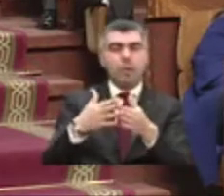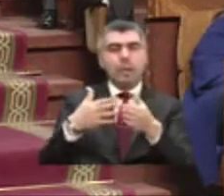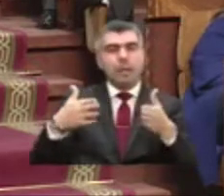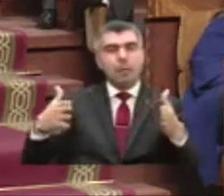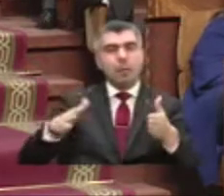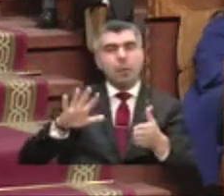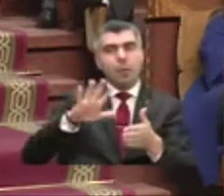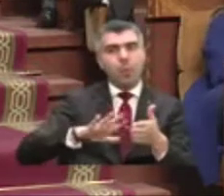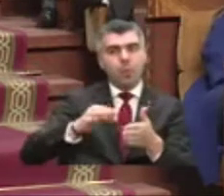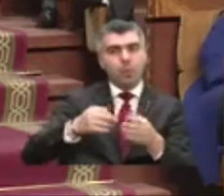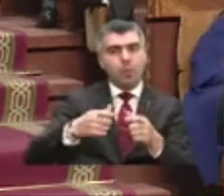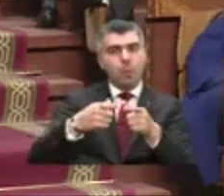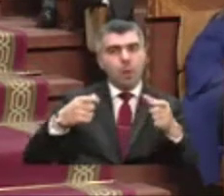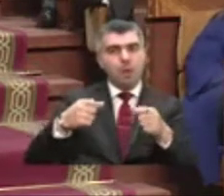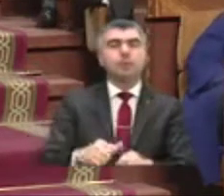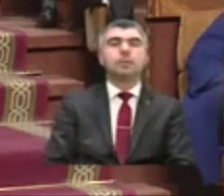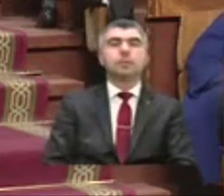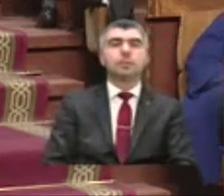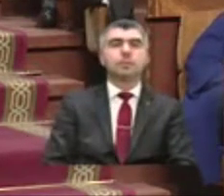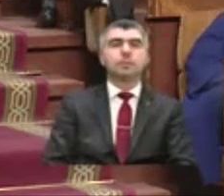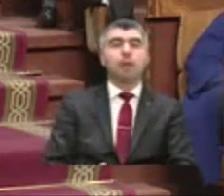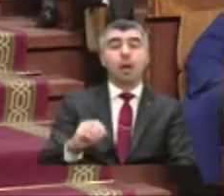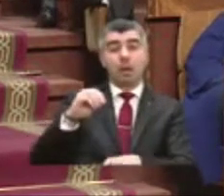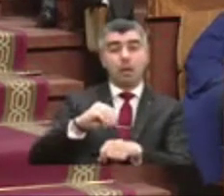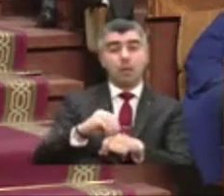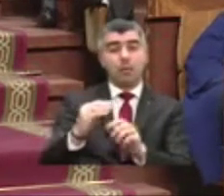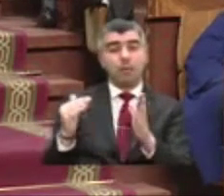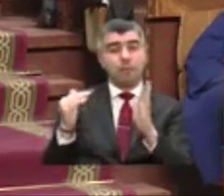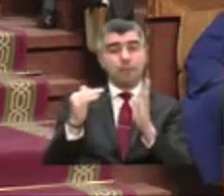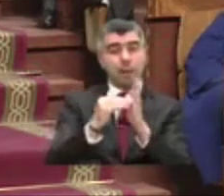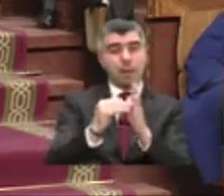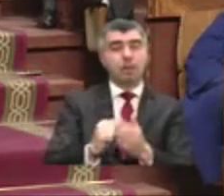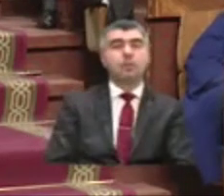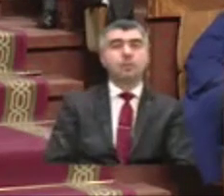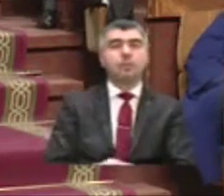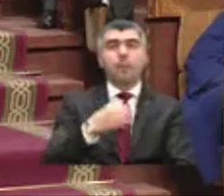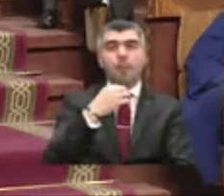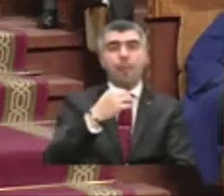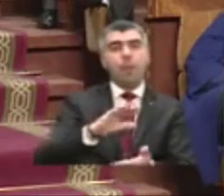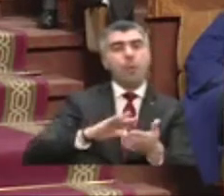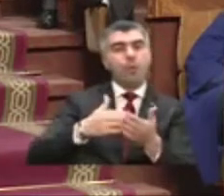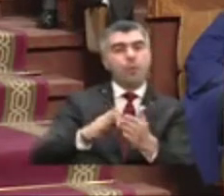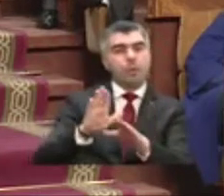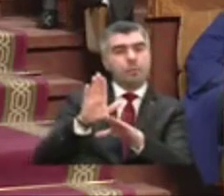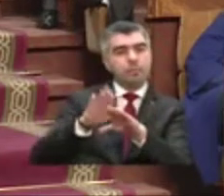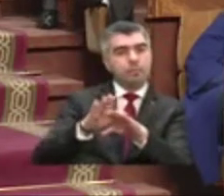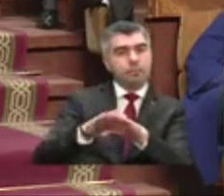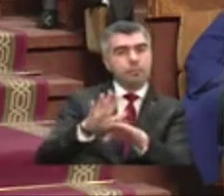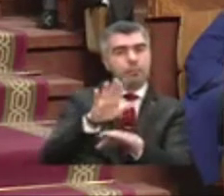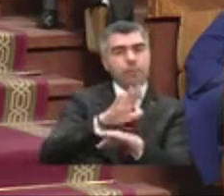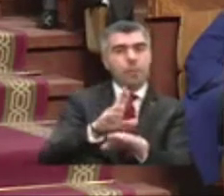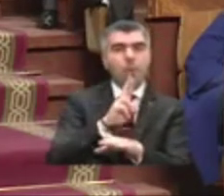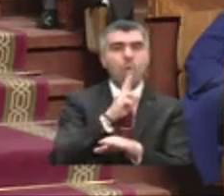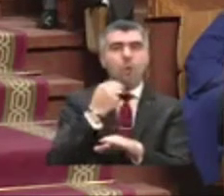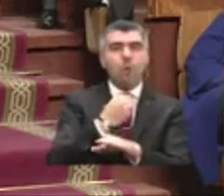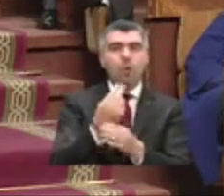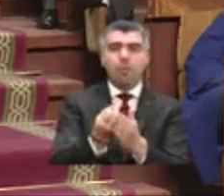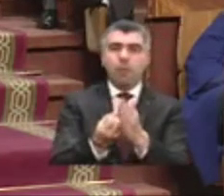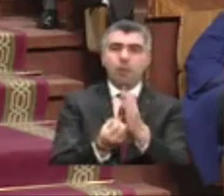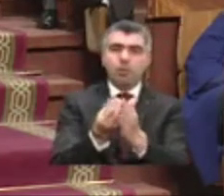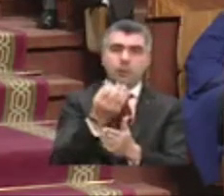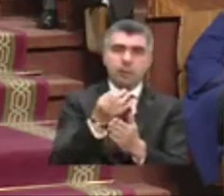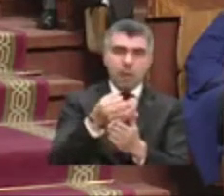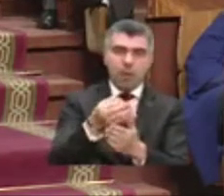الجغرافي للإقليم. وفي الختام لا يسعنا إلا أن نوجه دعوتنا للحكومة الجديدة في شخصيتكم